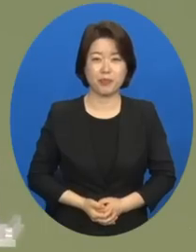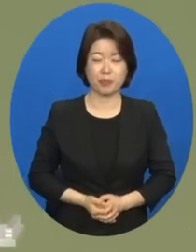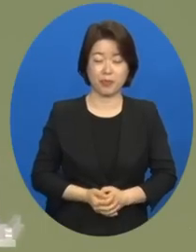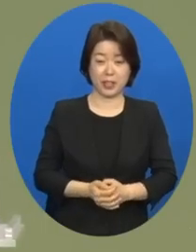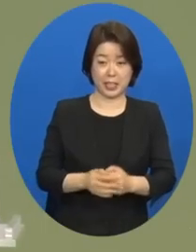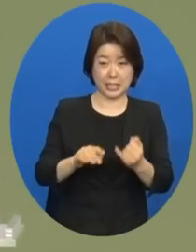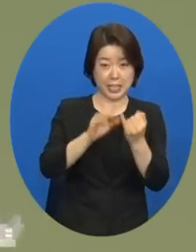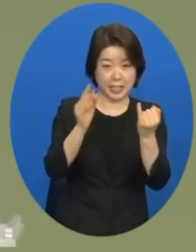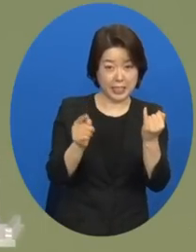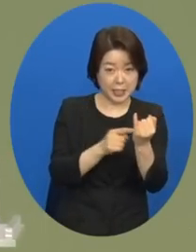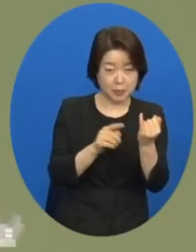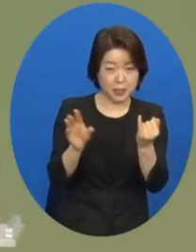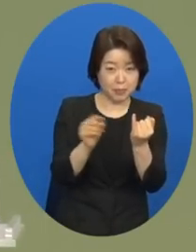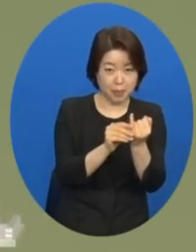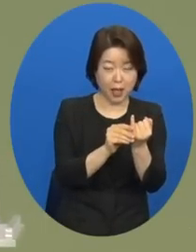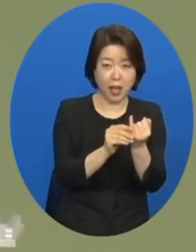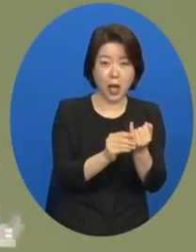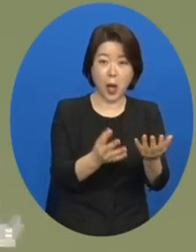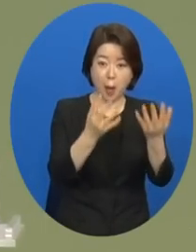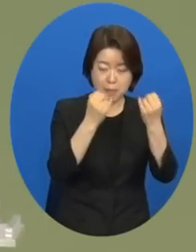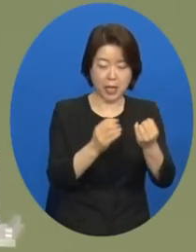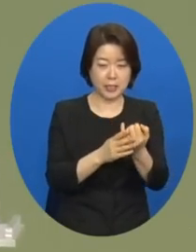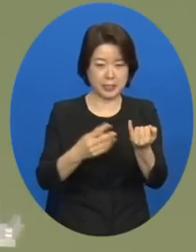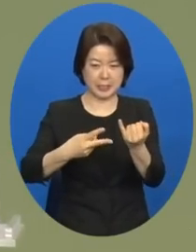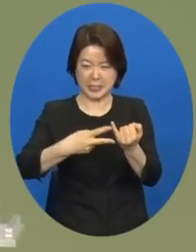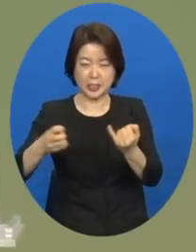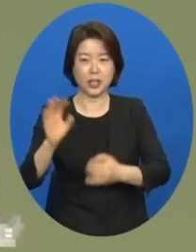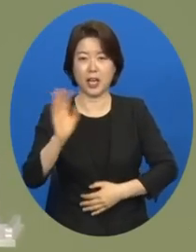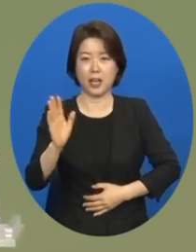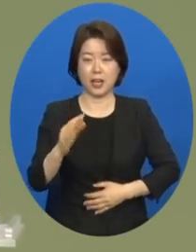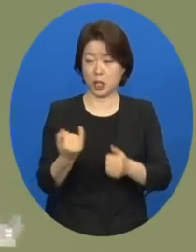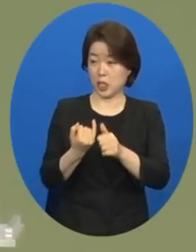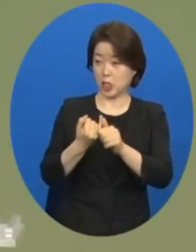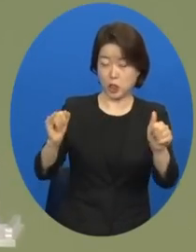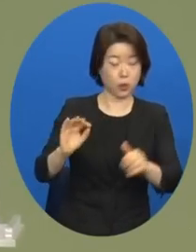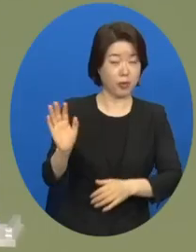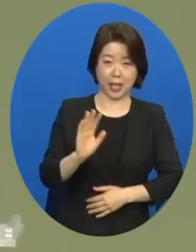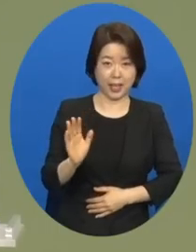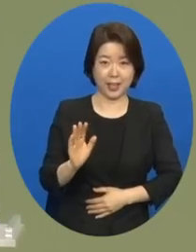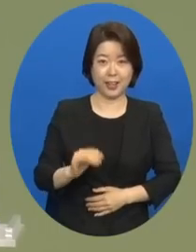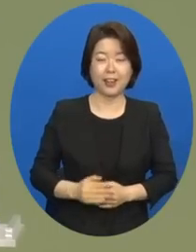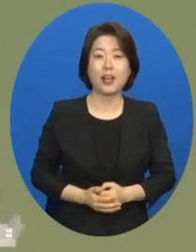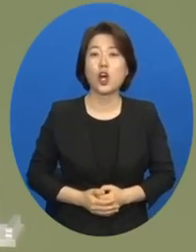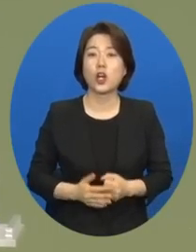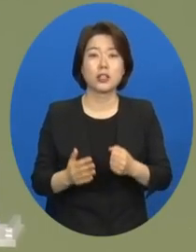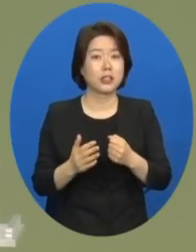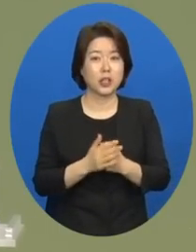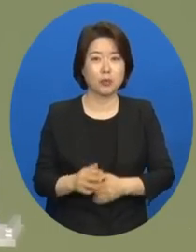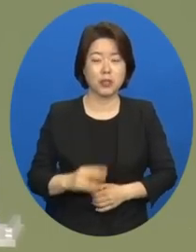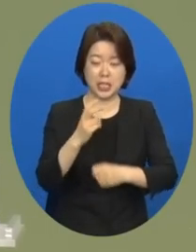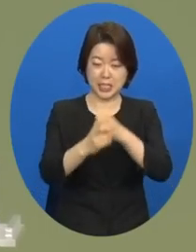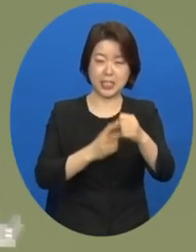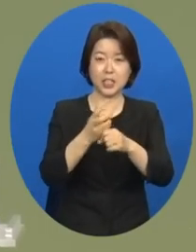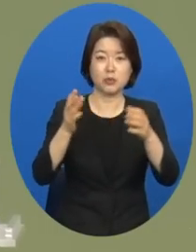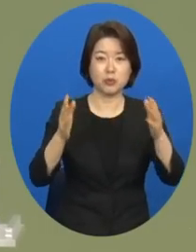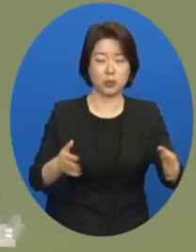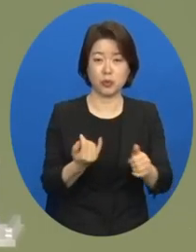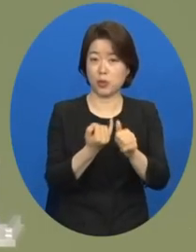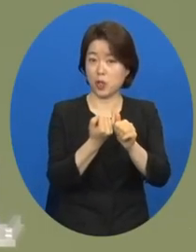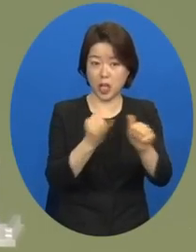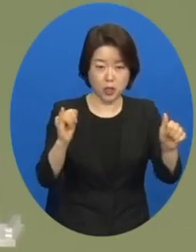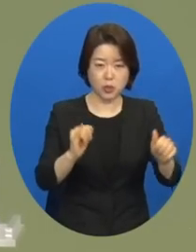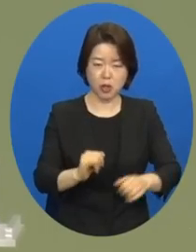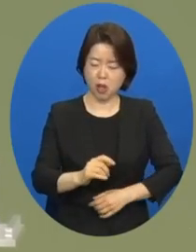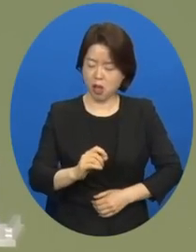임신도 빨리 하고 낙태도 안 하고 이혼도 안 하고 그래서 20년 동안 이혼이 정말